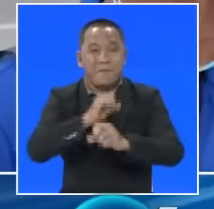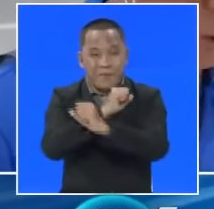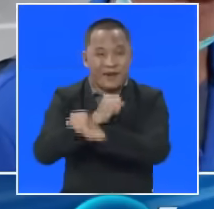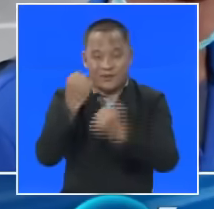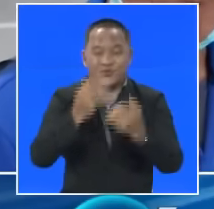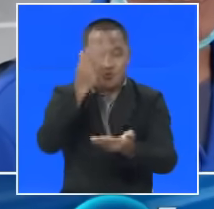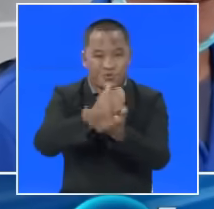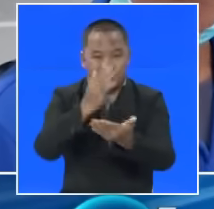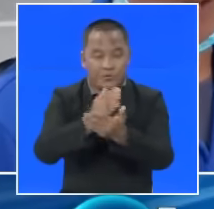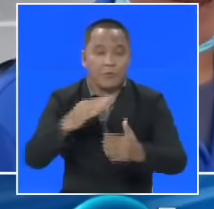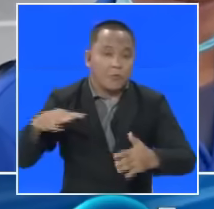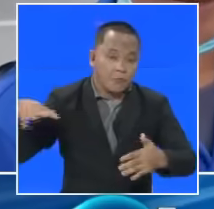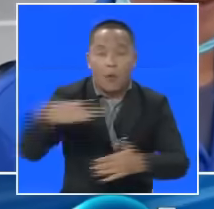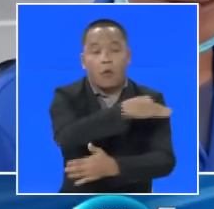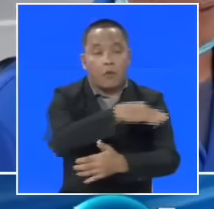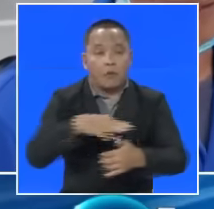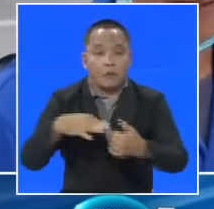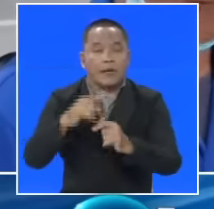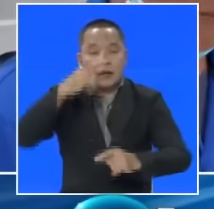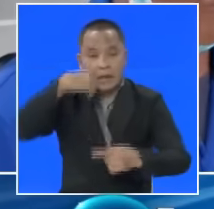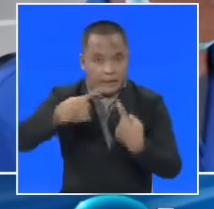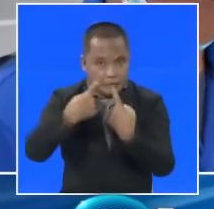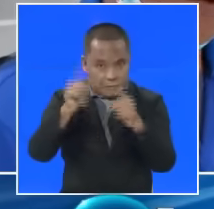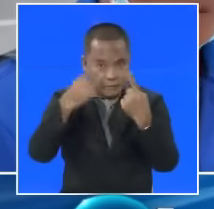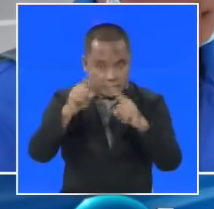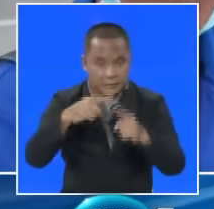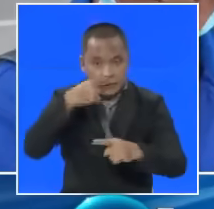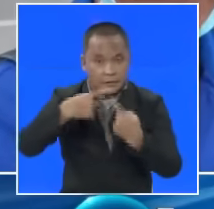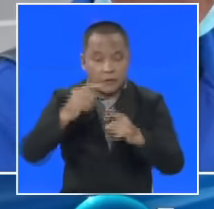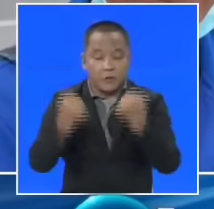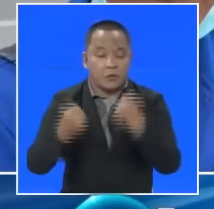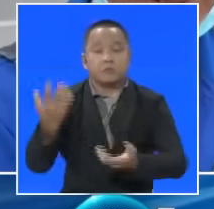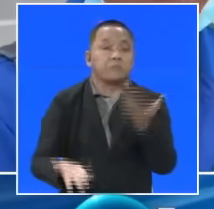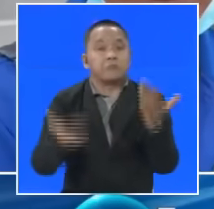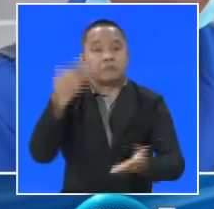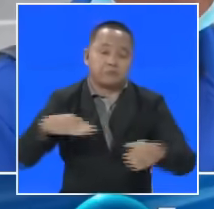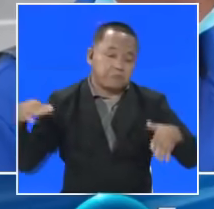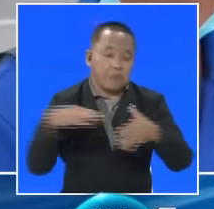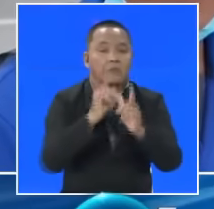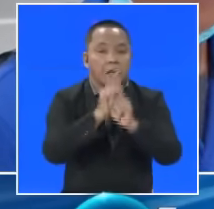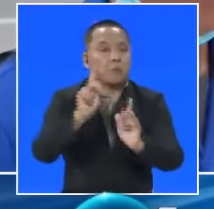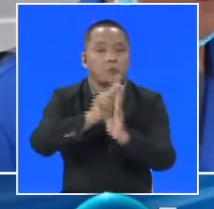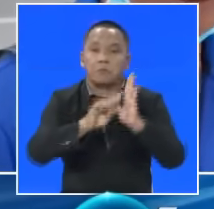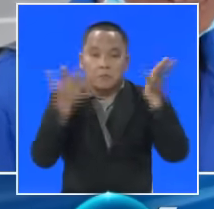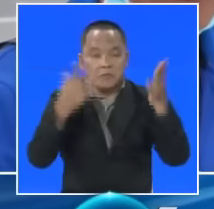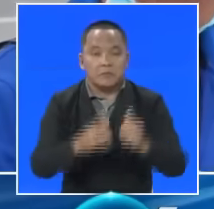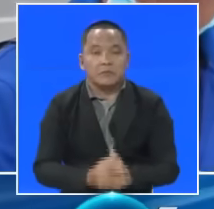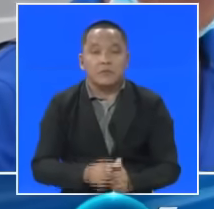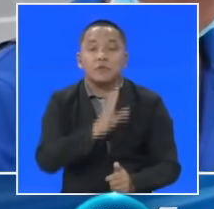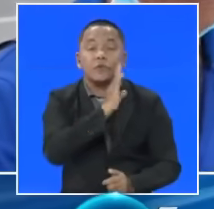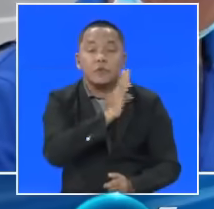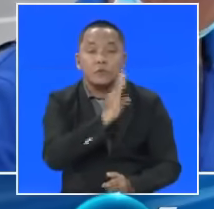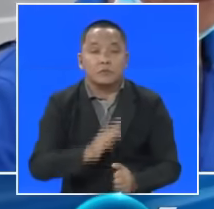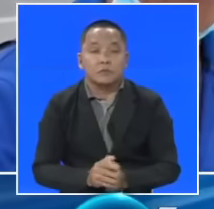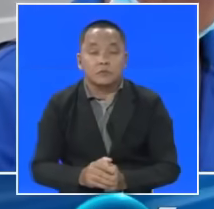ถต้องหยุด รถต้องหยุดตามกฎหมายแล้วรถต้องหยุดนะ แต่บ้านเราไม่ใช่ เพราะเราคนขับรถส่วนใหญ่ไม่ปฏิบัติแบบนั้นไงก็คือถ้า